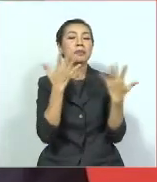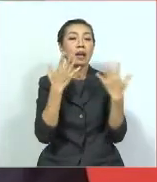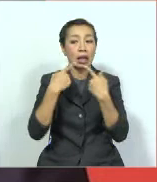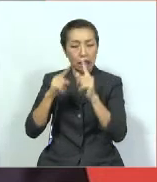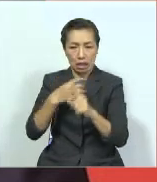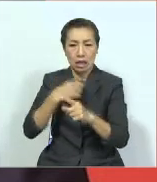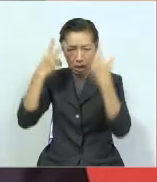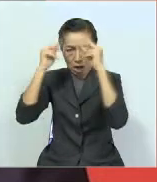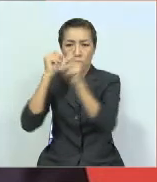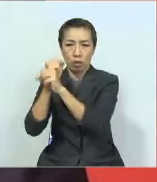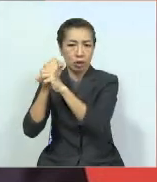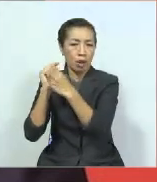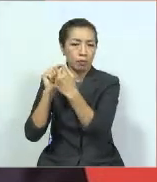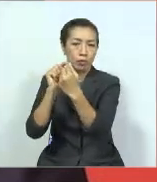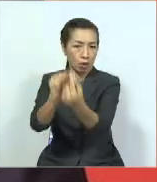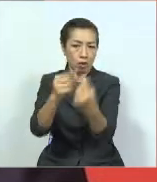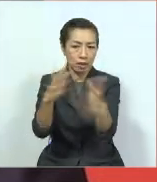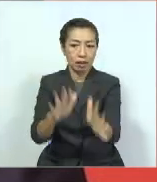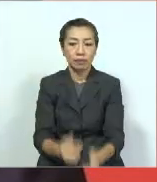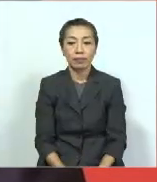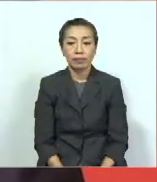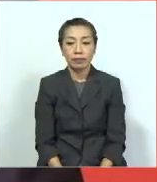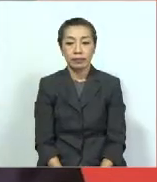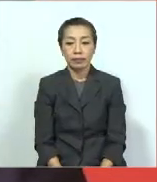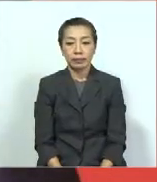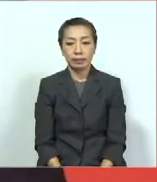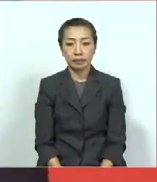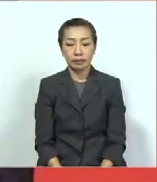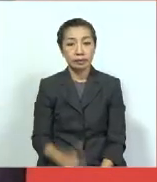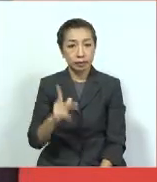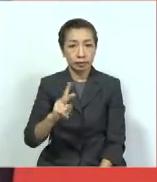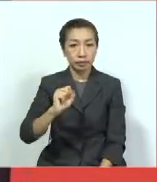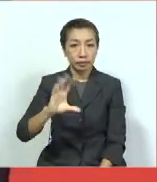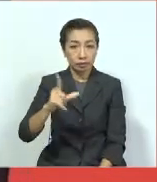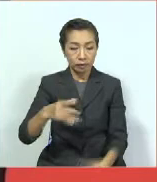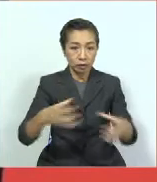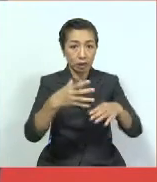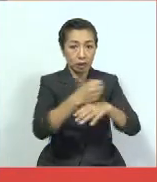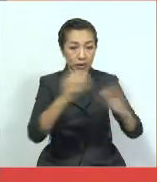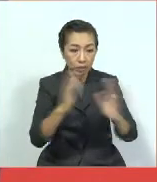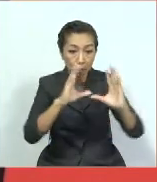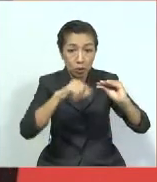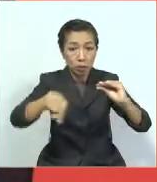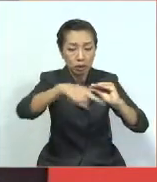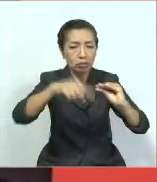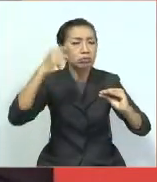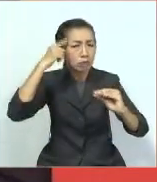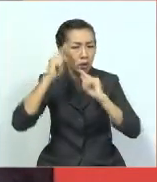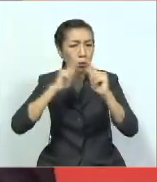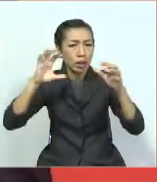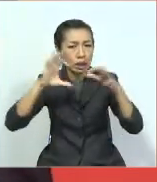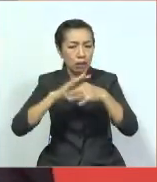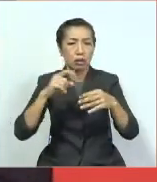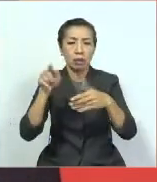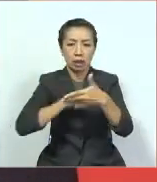านต่องานต่างๆให้สำเร็จค่ะขณะที่การหารือของคสช.กับพรรคการเมืองก็คาดว่าจะเป็นเรื่องของการหา